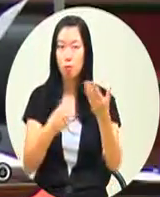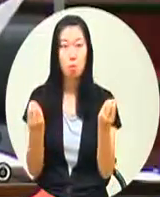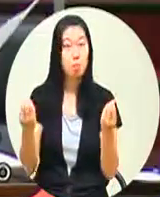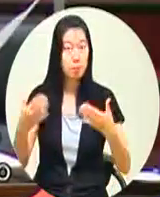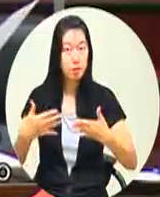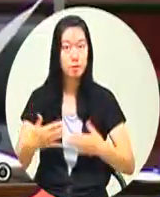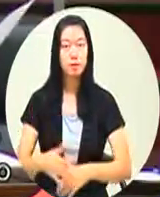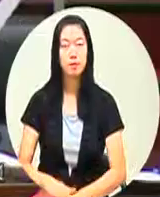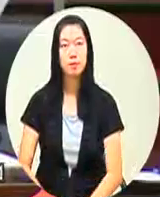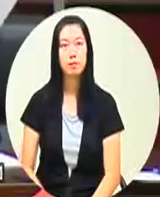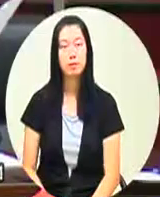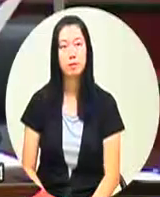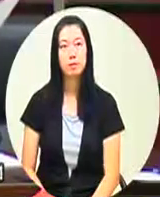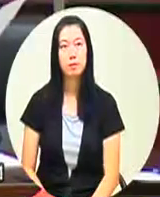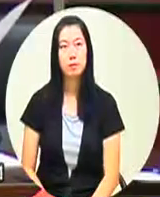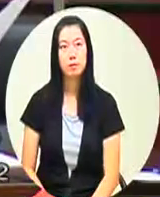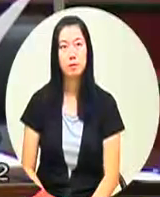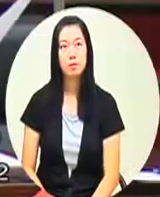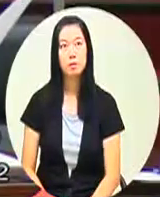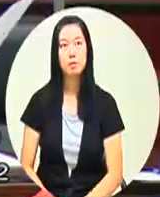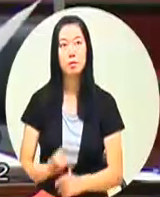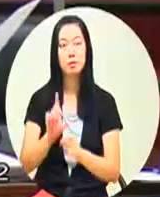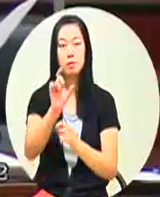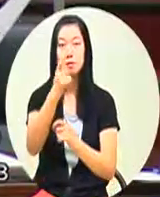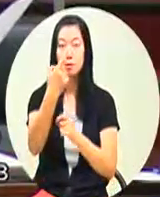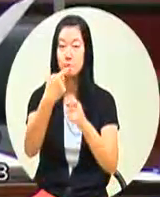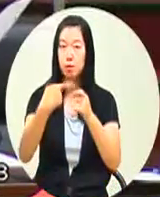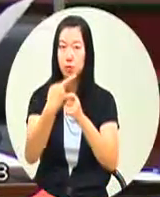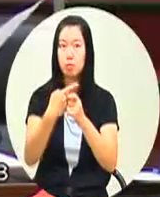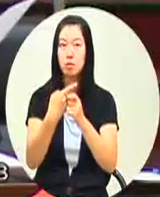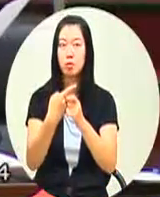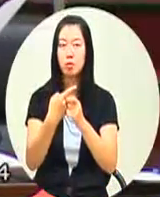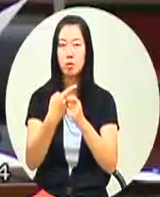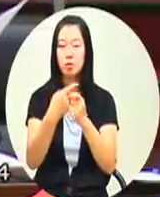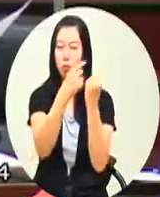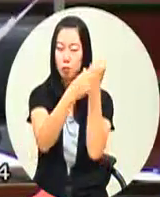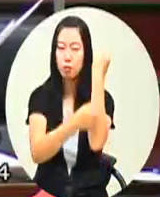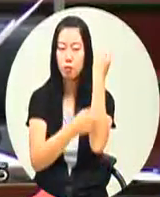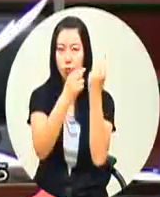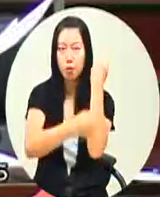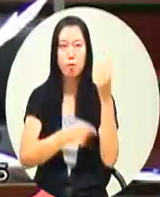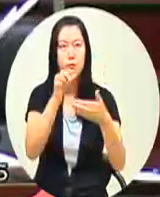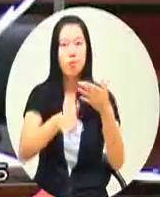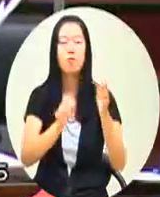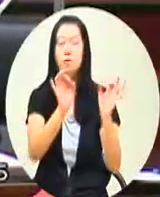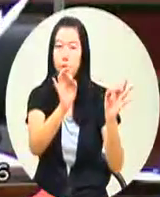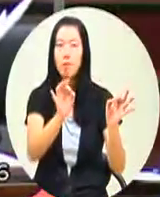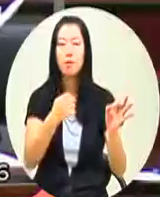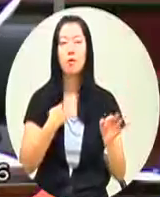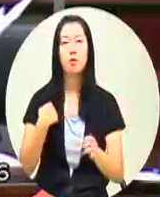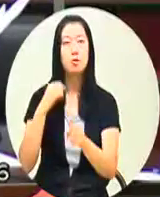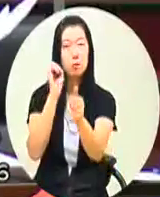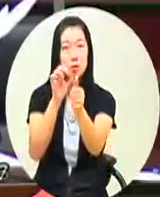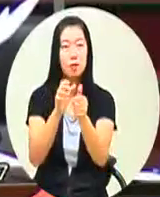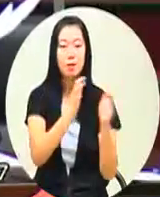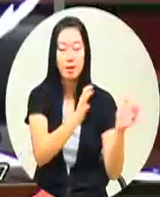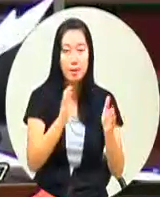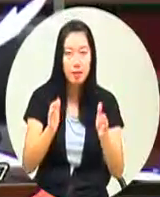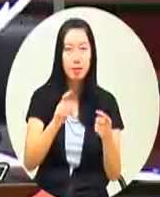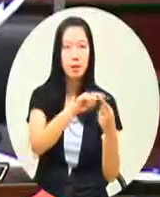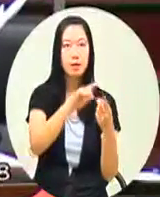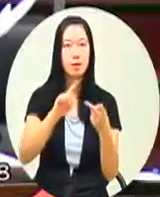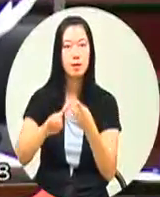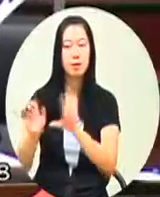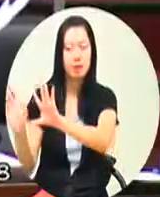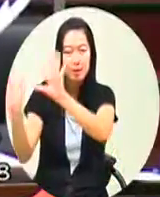问题啊，法律没有问题。我知道61年就没有问题的。我现在只是在讲理跟情啊，道理跟情。